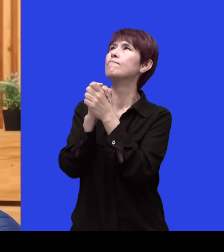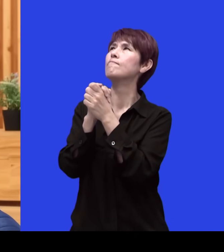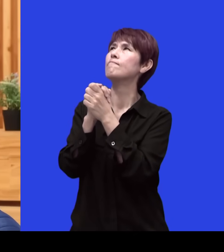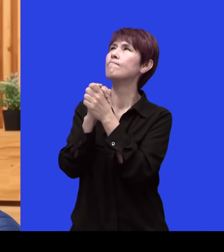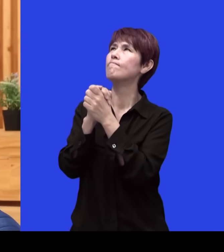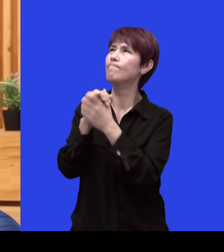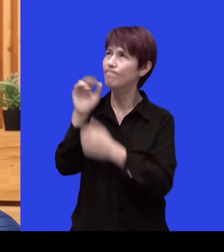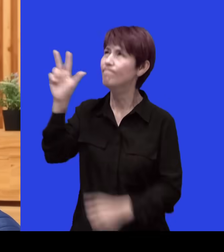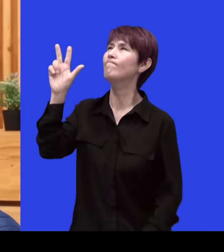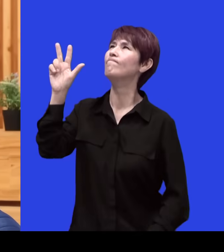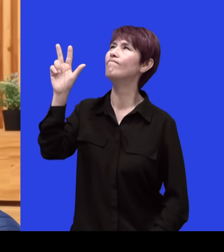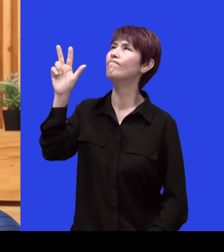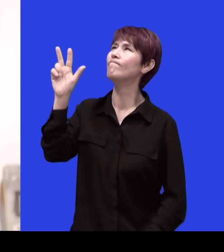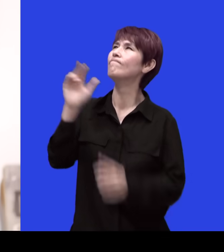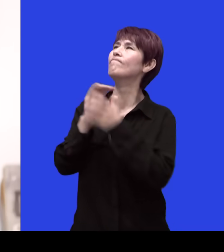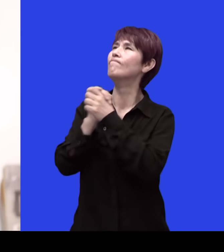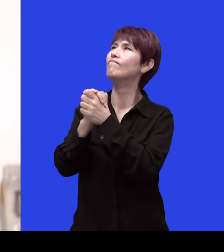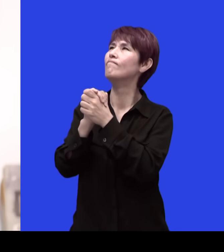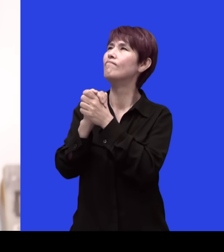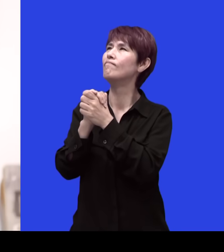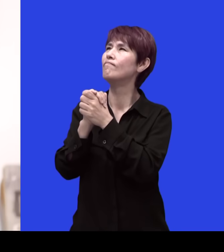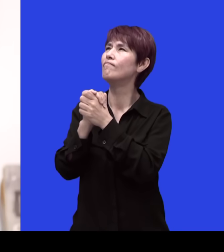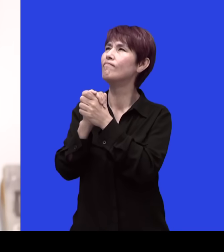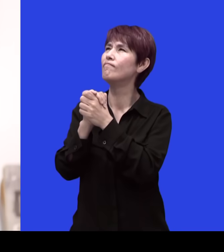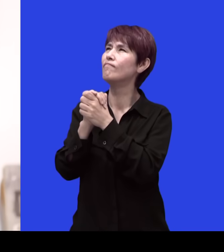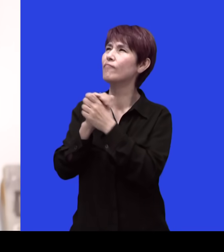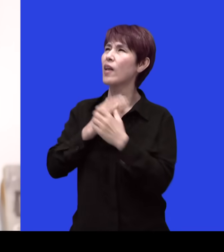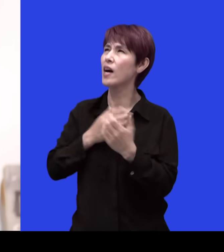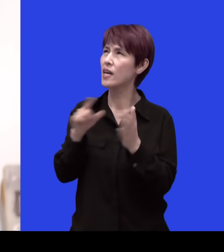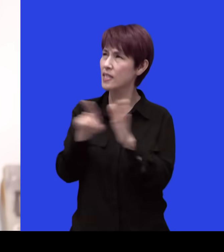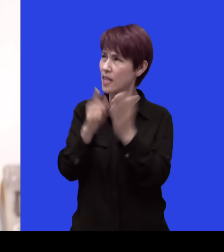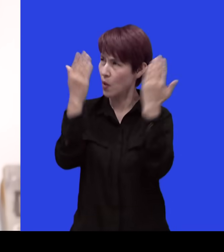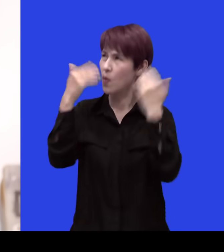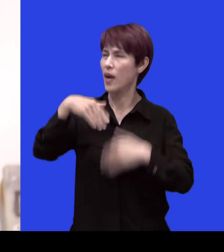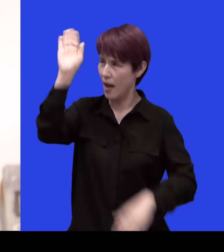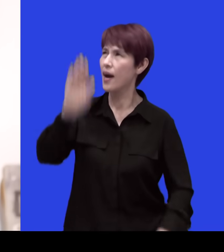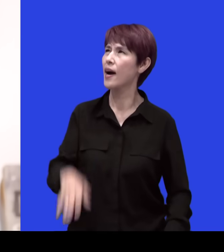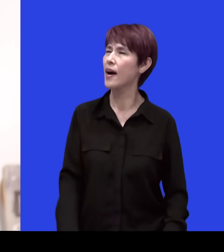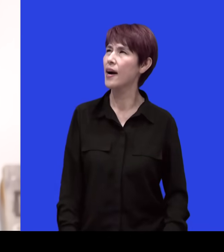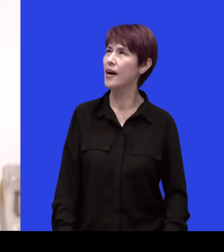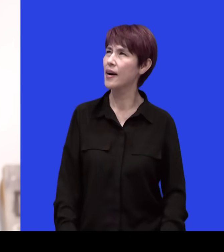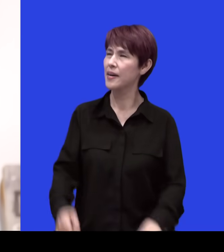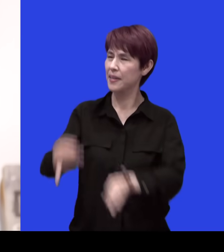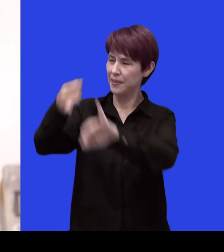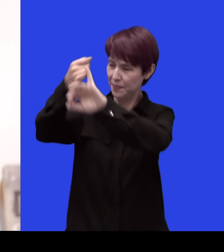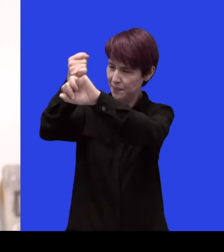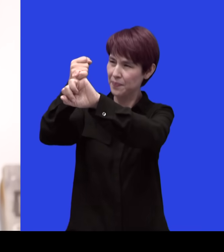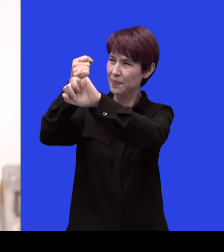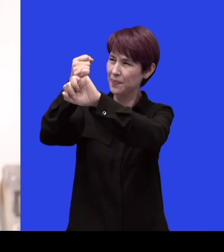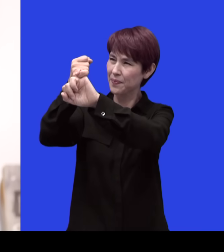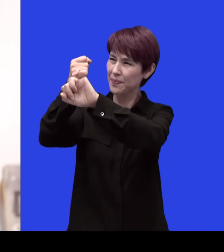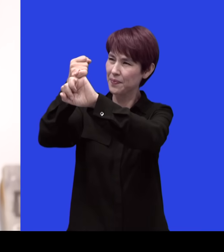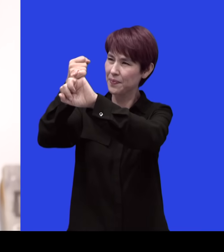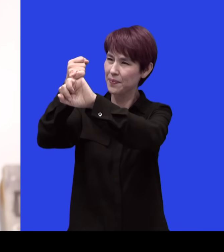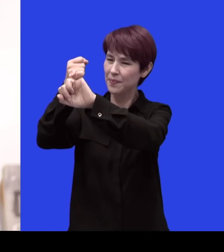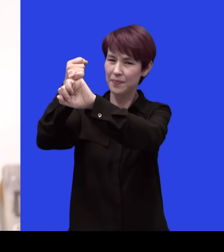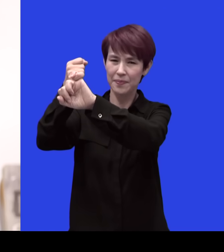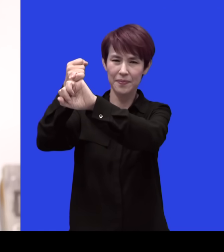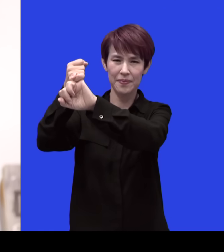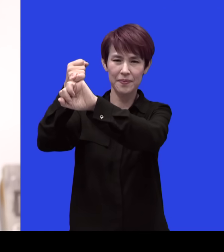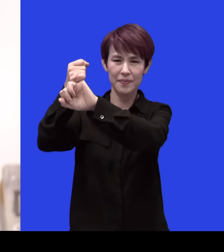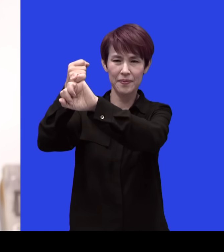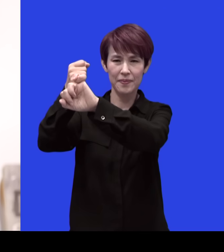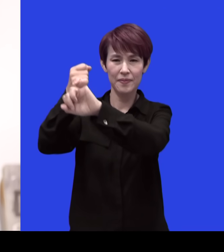어. 그리고 소원 기도를 했어요. 가겠습니다. 부르시면 가겠습니다. 예. 예. 저기 신학교 가겠습니다. 예.